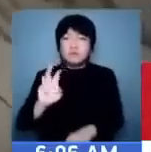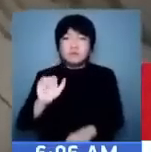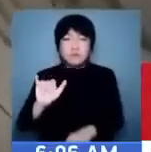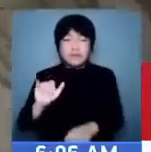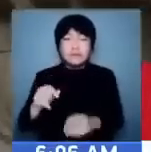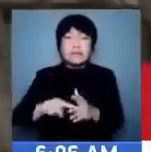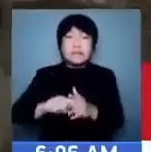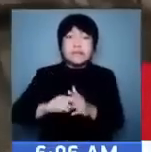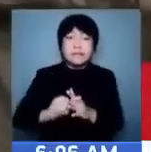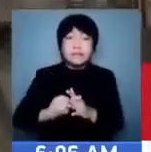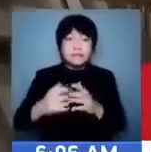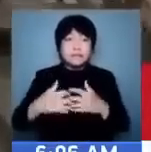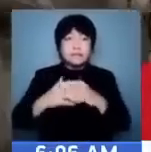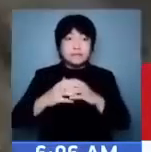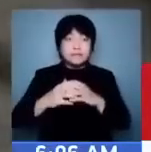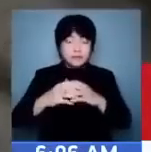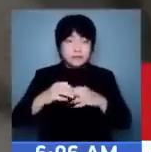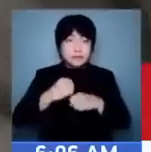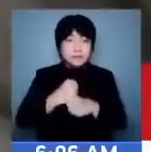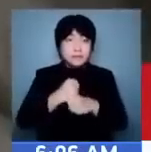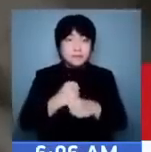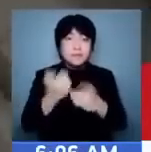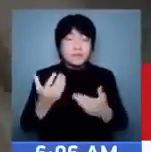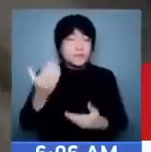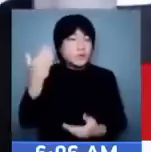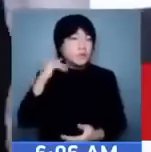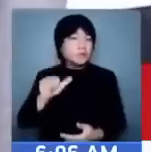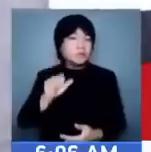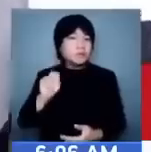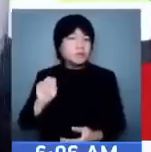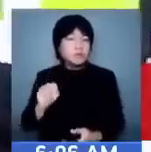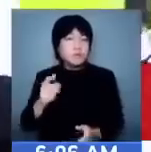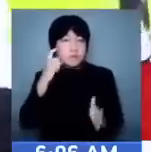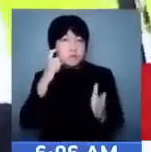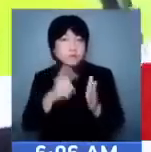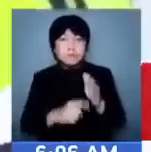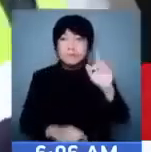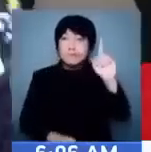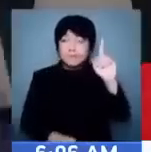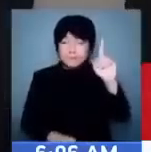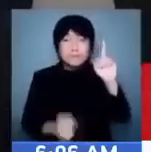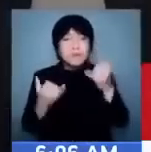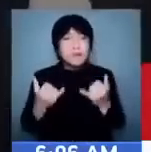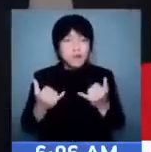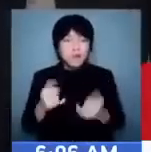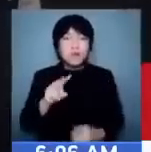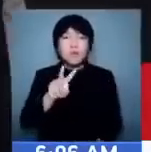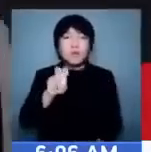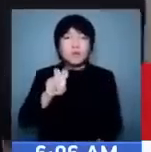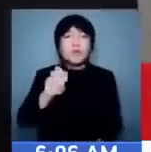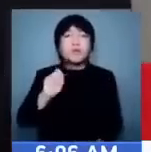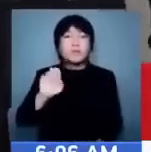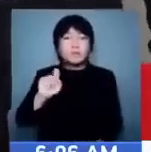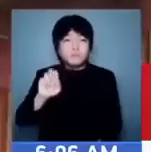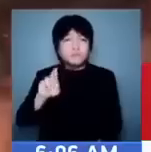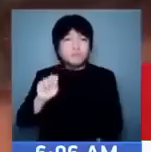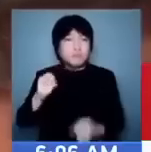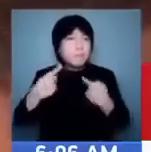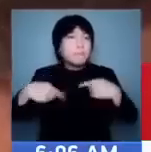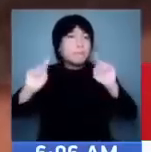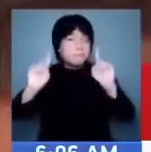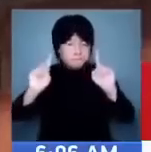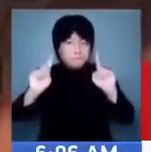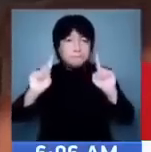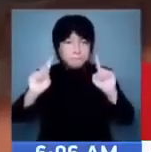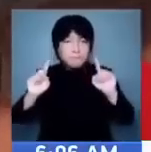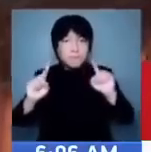boring machine. Kita na ang itsura ng southbound lane tunnel na nasa 200 meters na ang nagagawa mula sa Valenzuela Depot. Ngayong